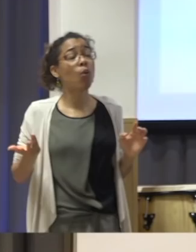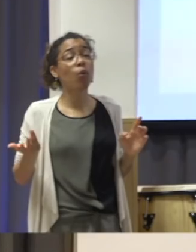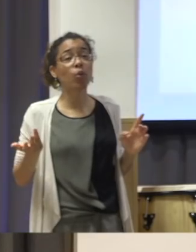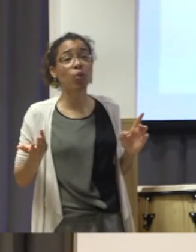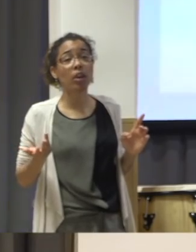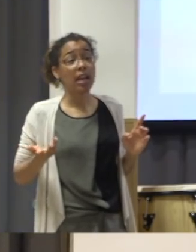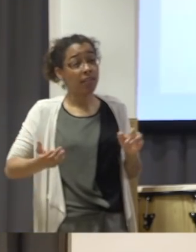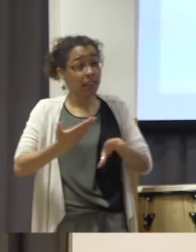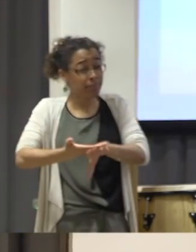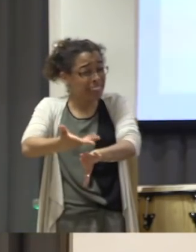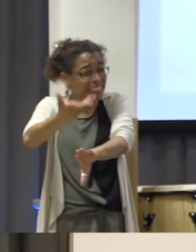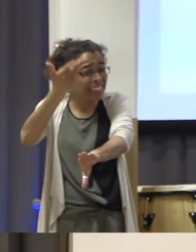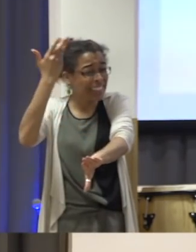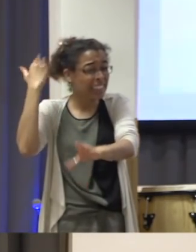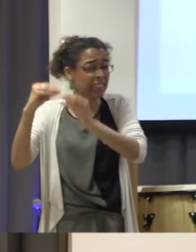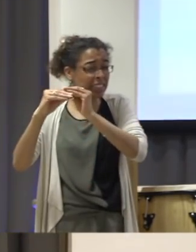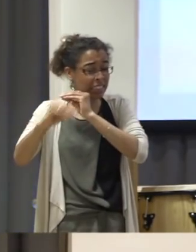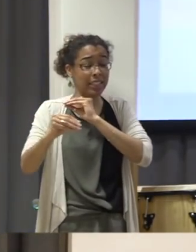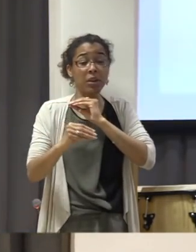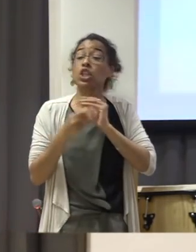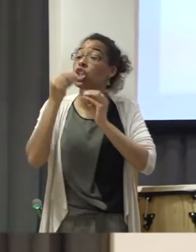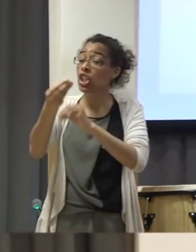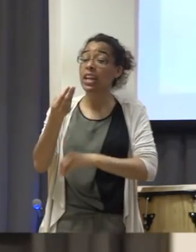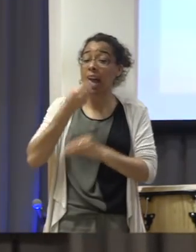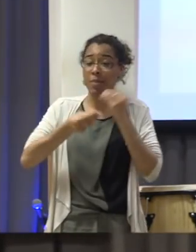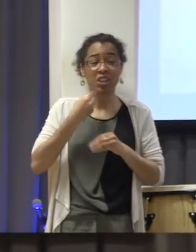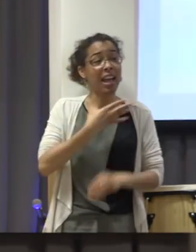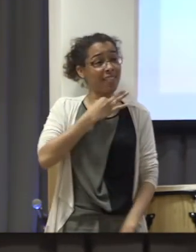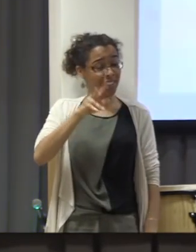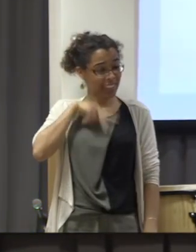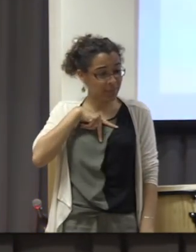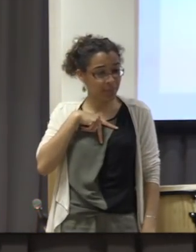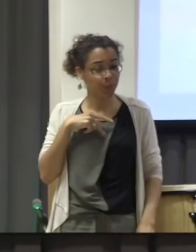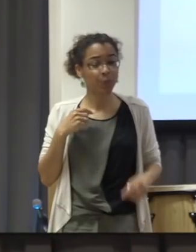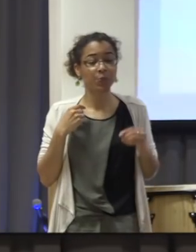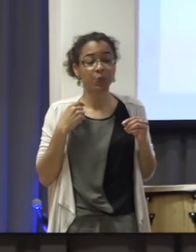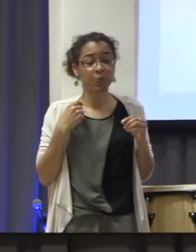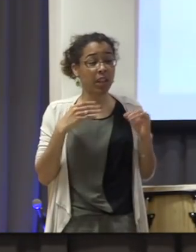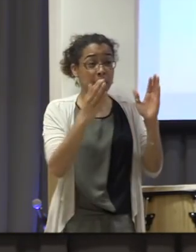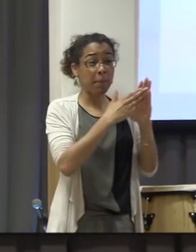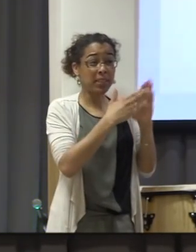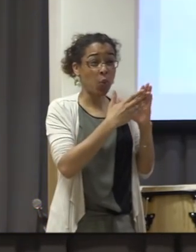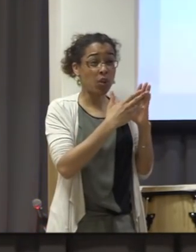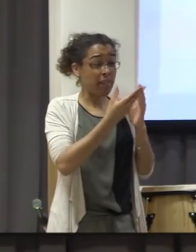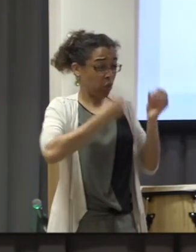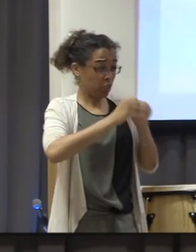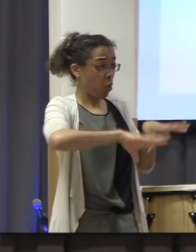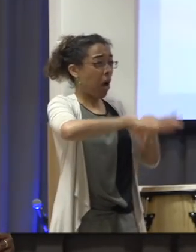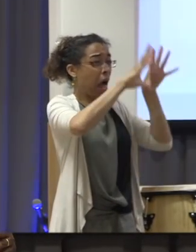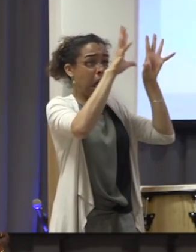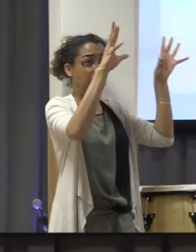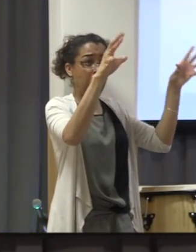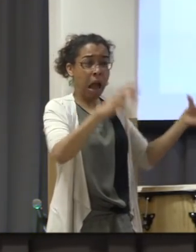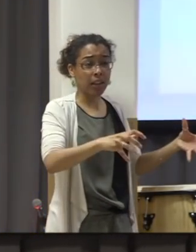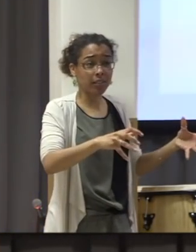qui longtemps qui m'a vu, qui dit j'amène à manger à mon fils, ma maison était remplie de nourriture.